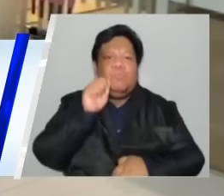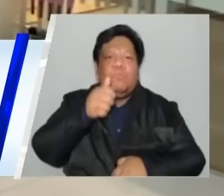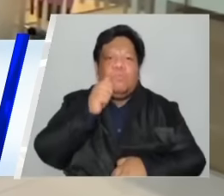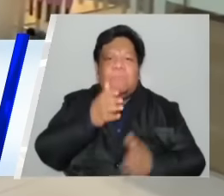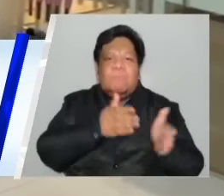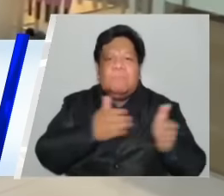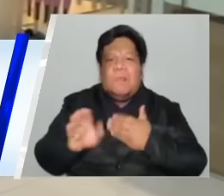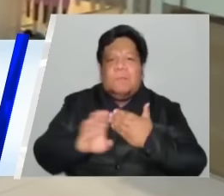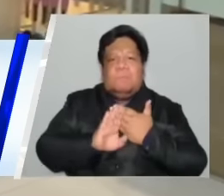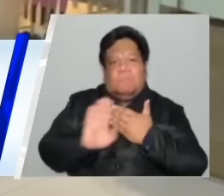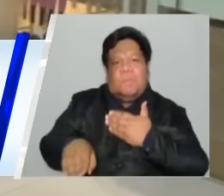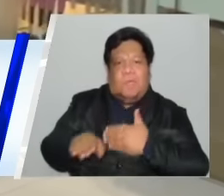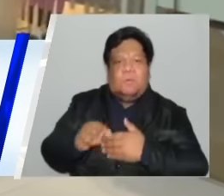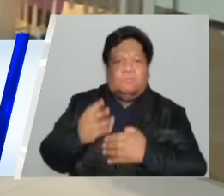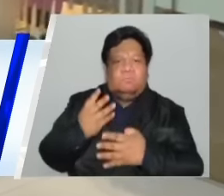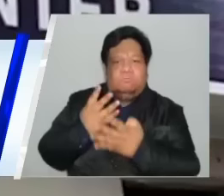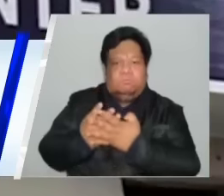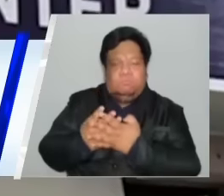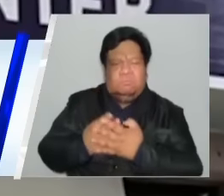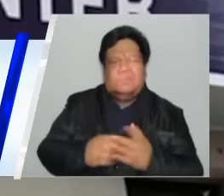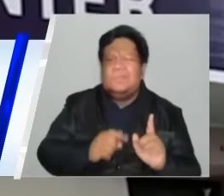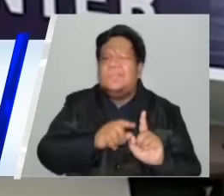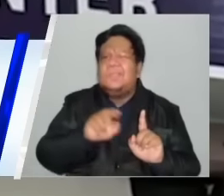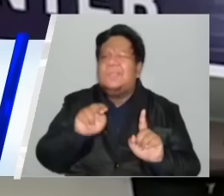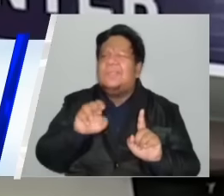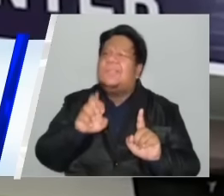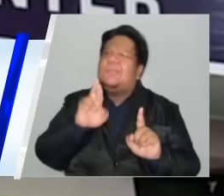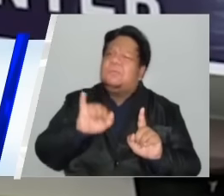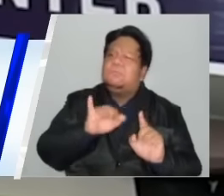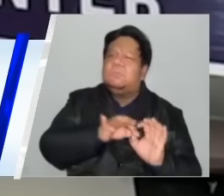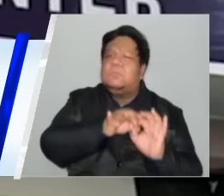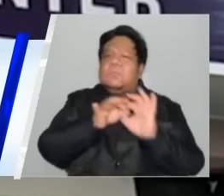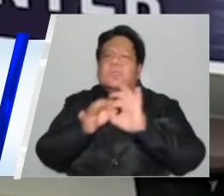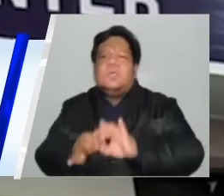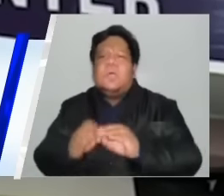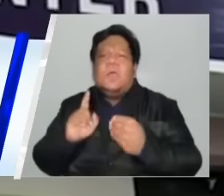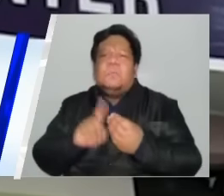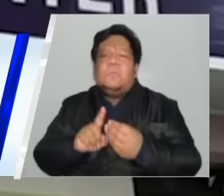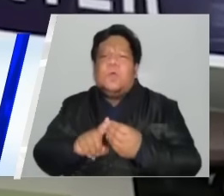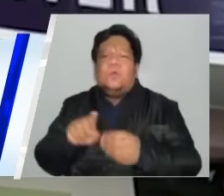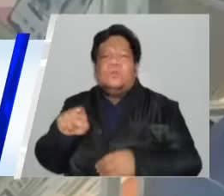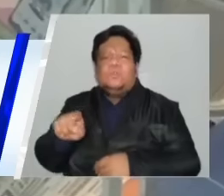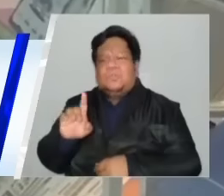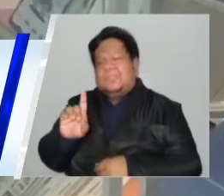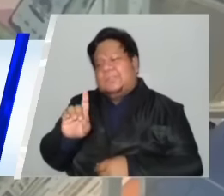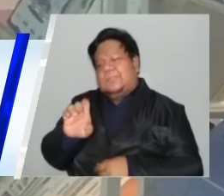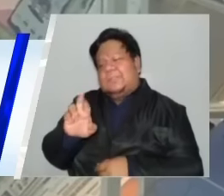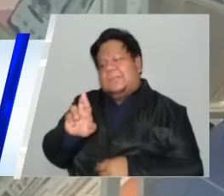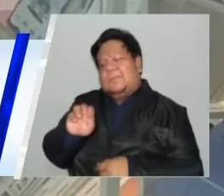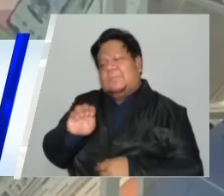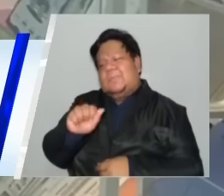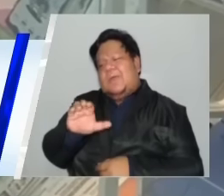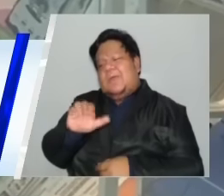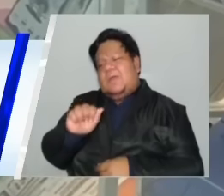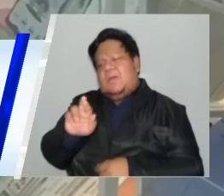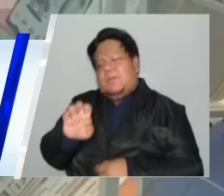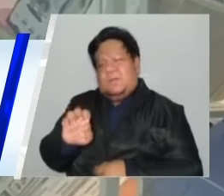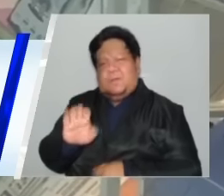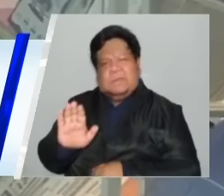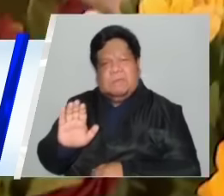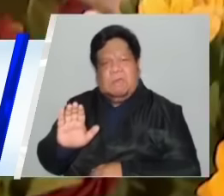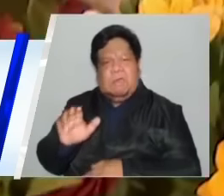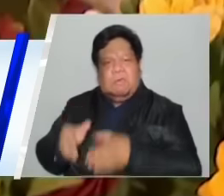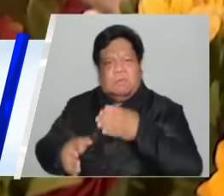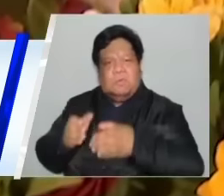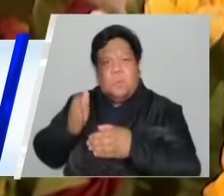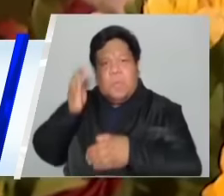sa usapin o legal na usapin kaugnay ng inendroso niyang skincare clinic na Dermacare. Matapos umanong tumalbog ang mga inisyong